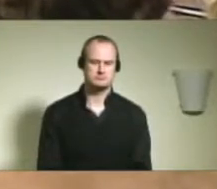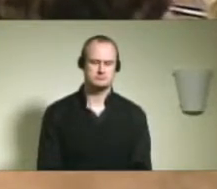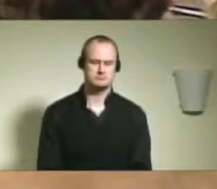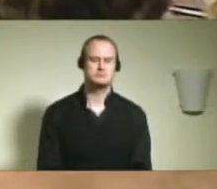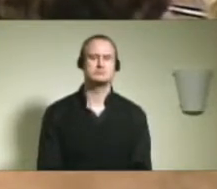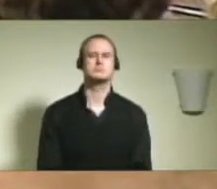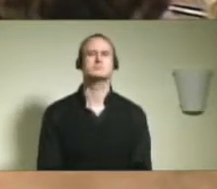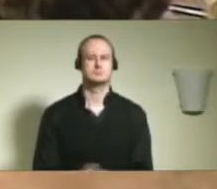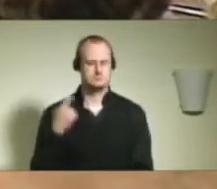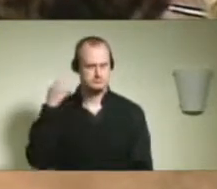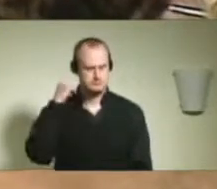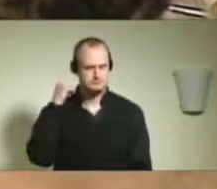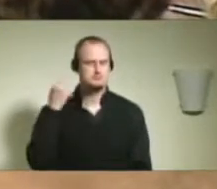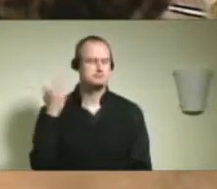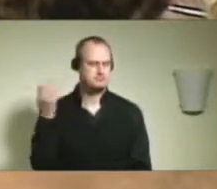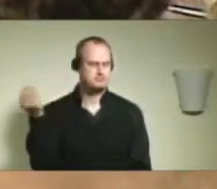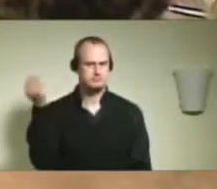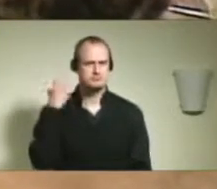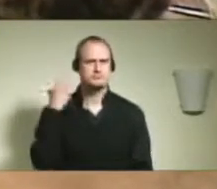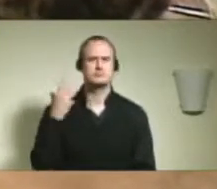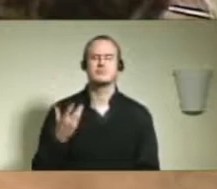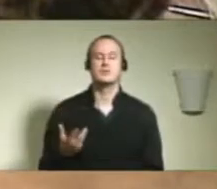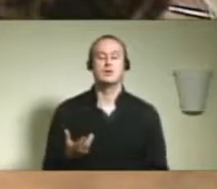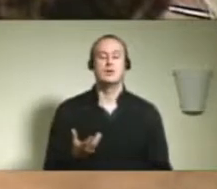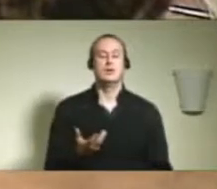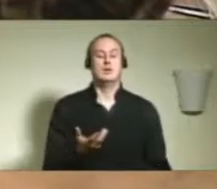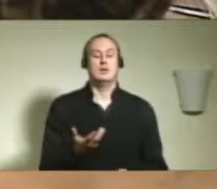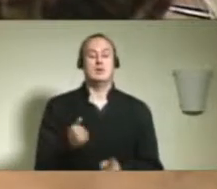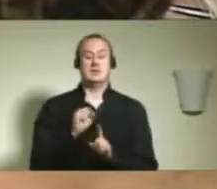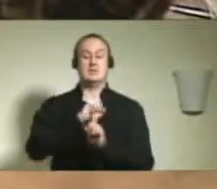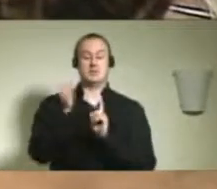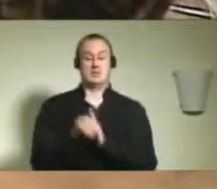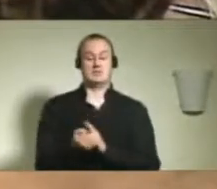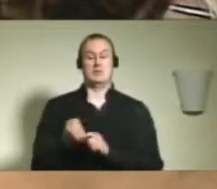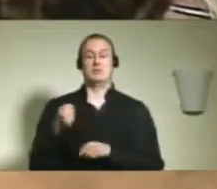a créé, c'est toutes sortes de problèmes.